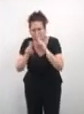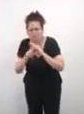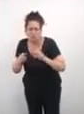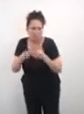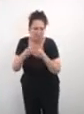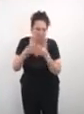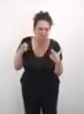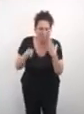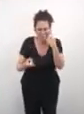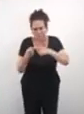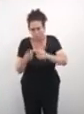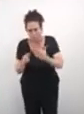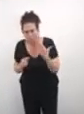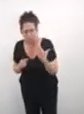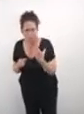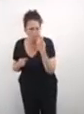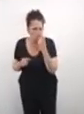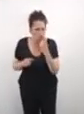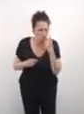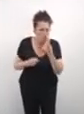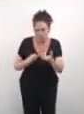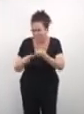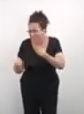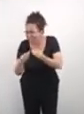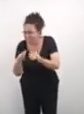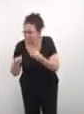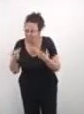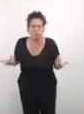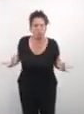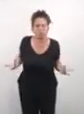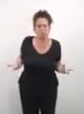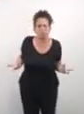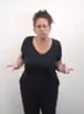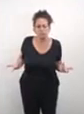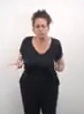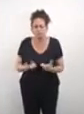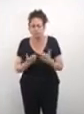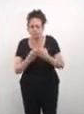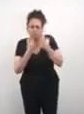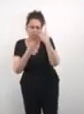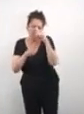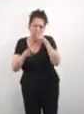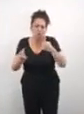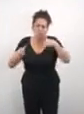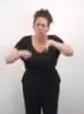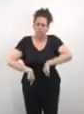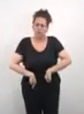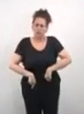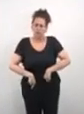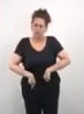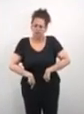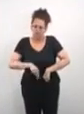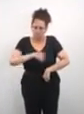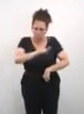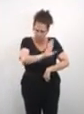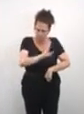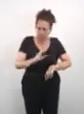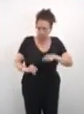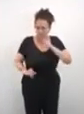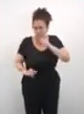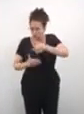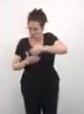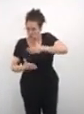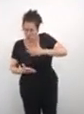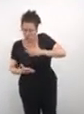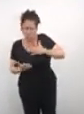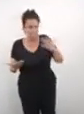j'aimerais le dire aussi un peu solennellement, personne n'est le défenseur de l'État contre les efforts que fait la collectivité municipale.